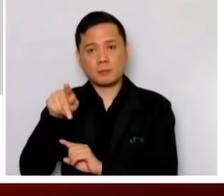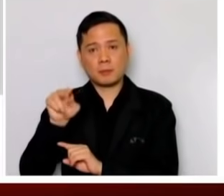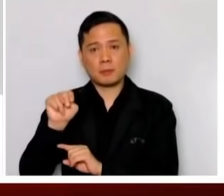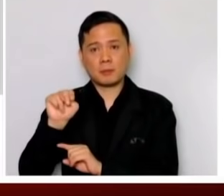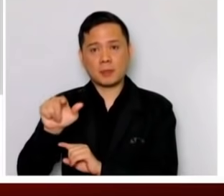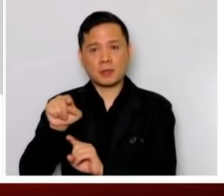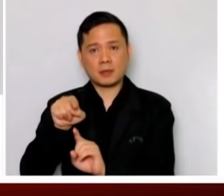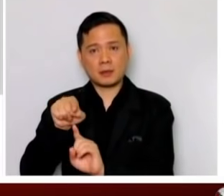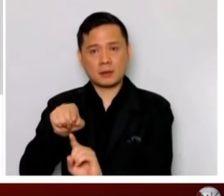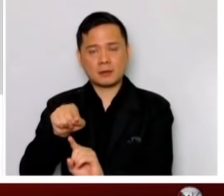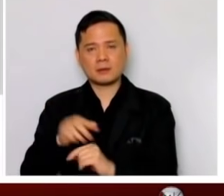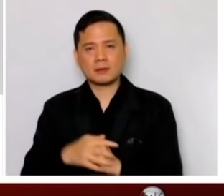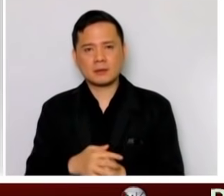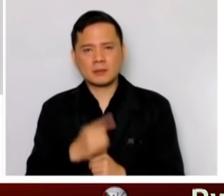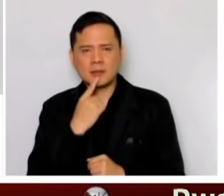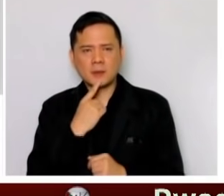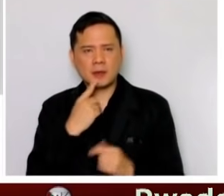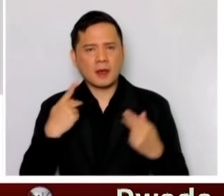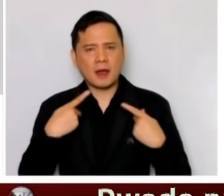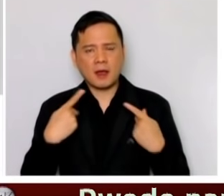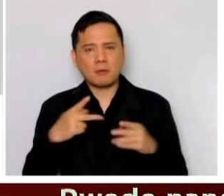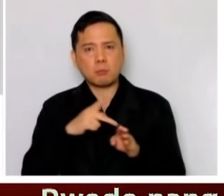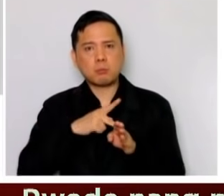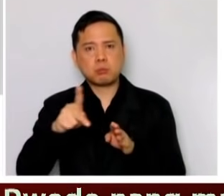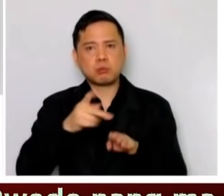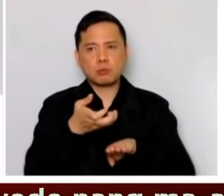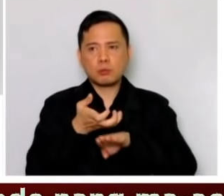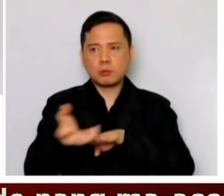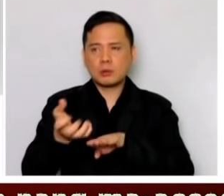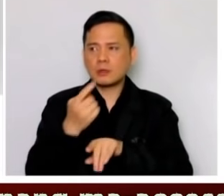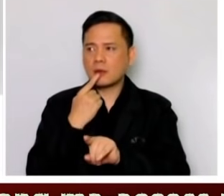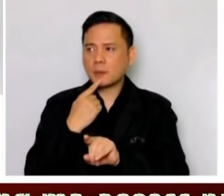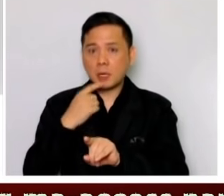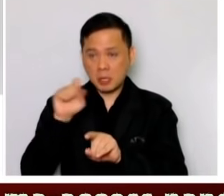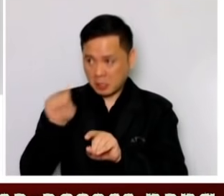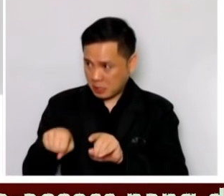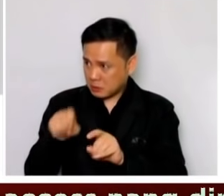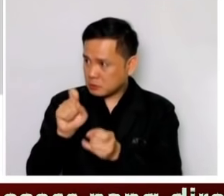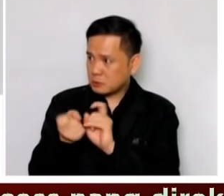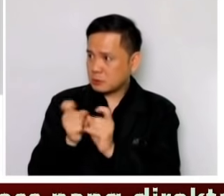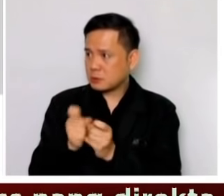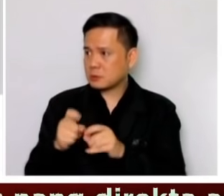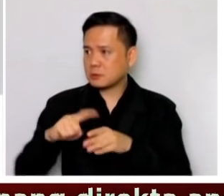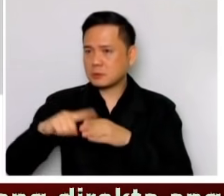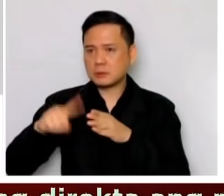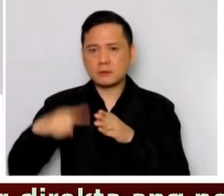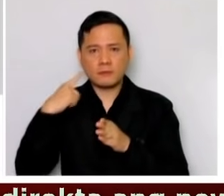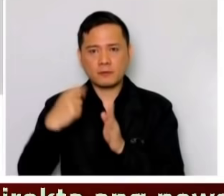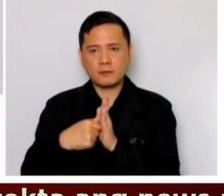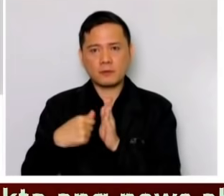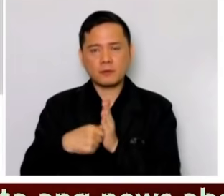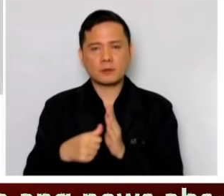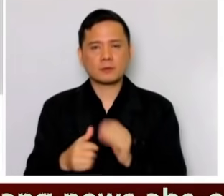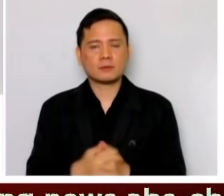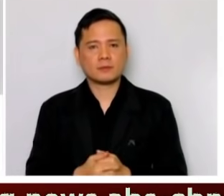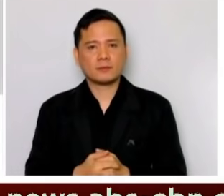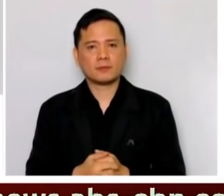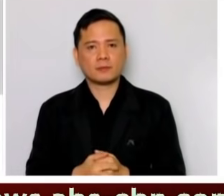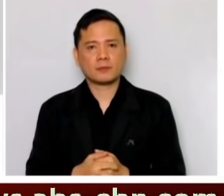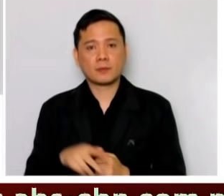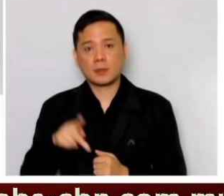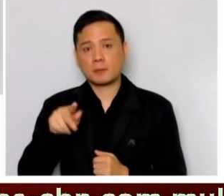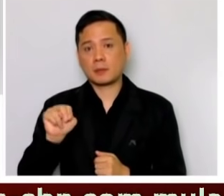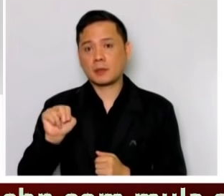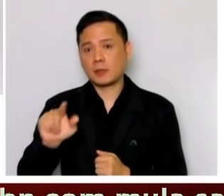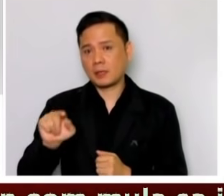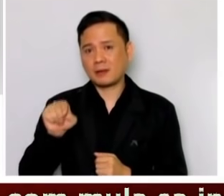may mga con artist o scammer na nagsasabing kaya nilang manipulahin ang resulta ng halalan. Pinuna ni Lacson ang pagkakaroon umano